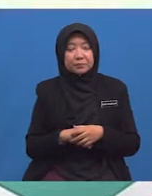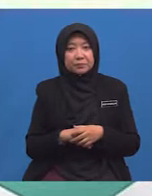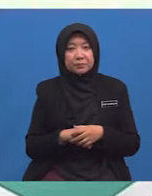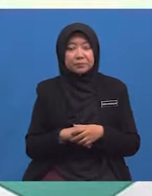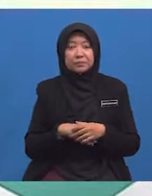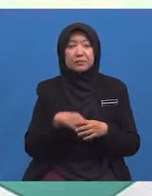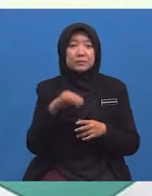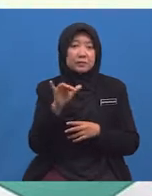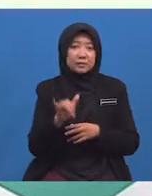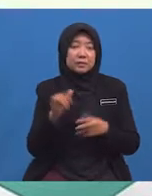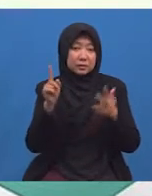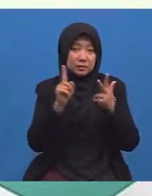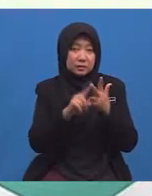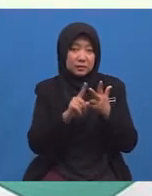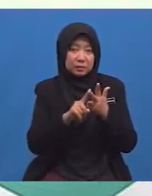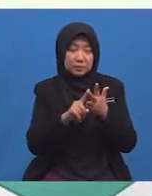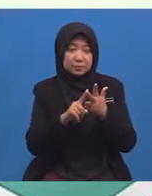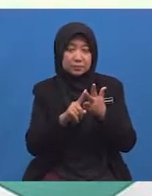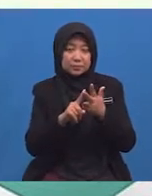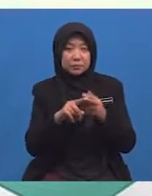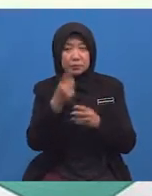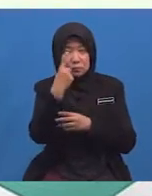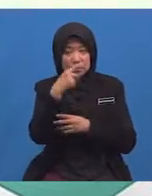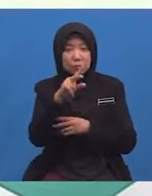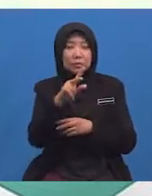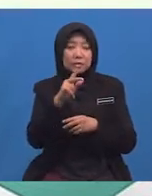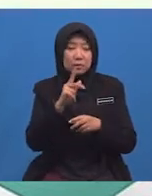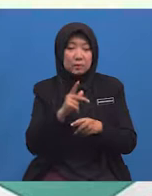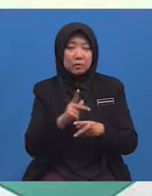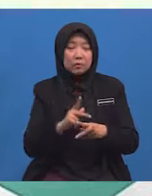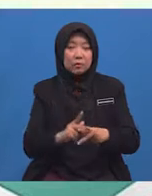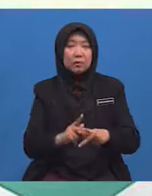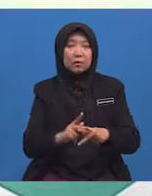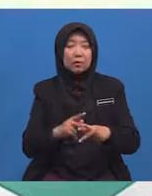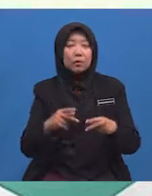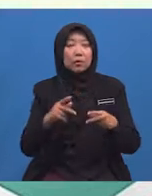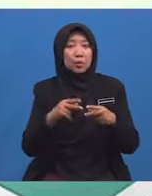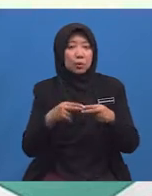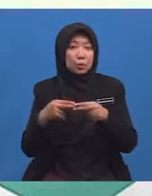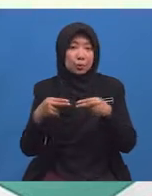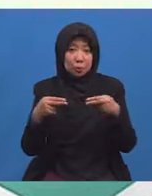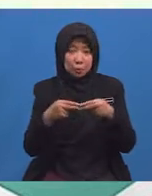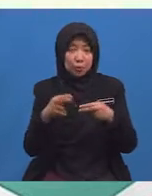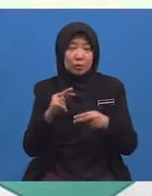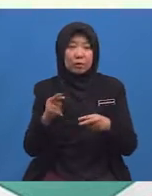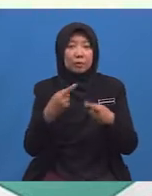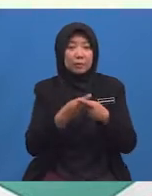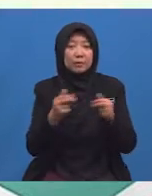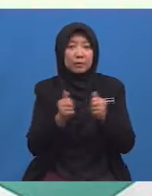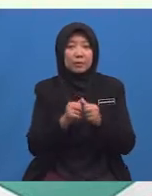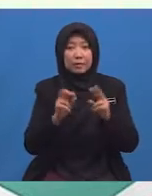Yang ketiga, raja juga berperanan untuk mengekalkan hubungan erat dengan rakyat